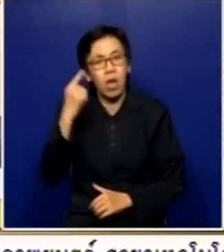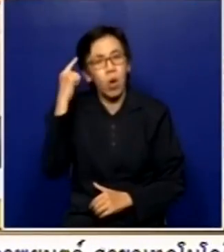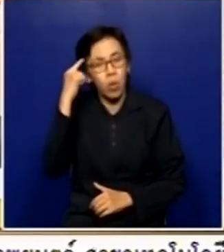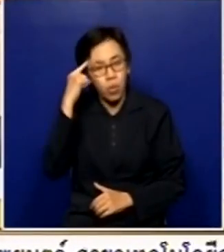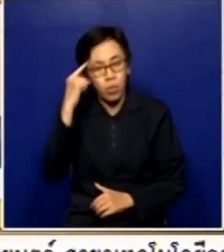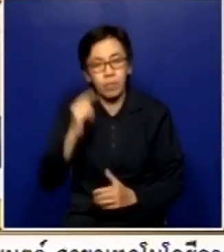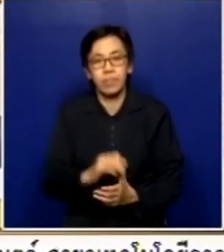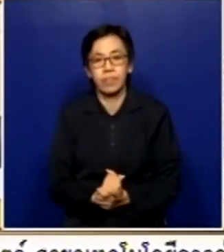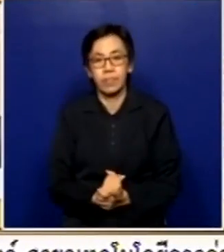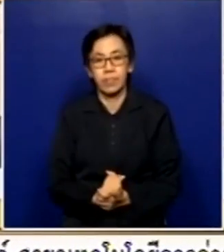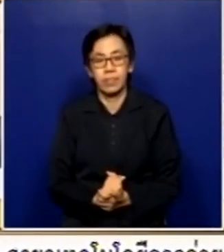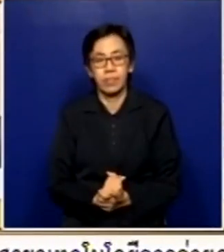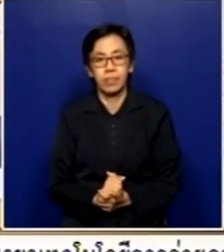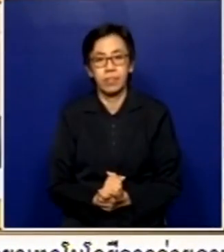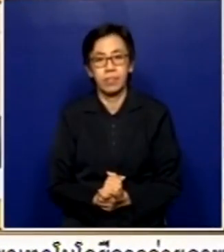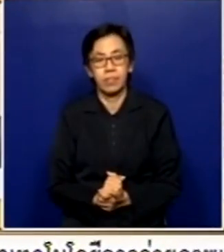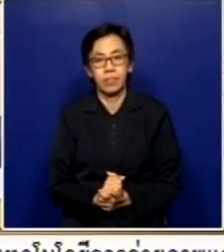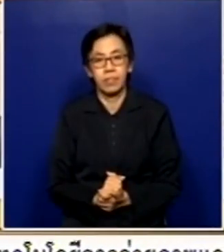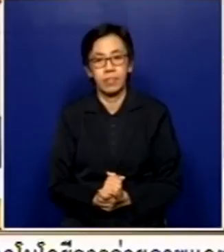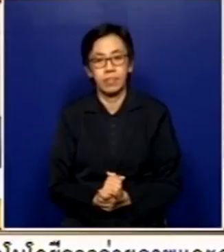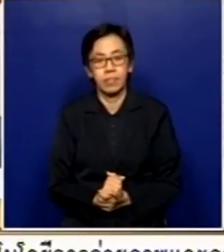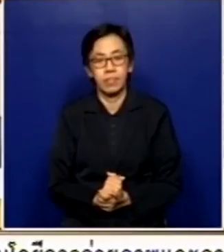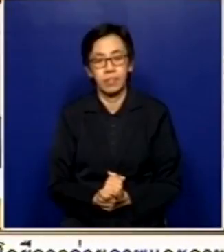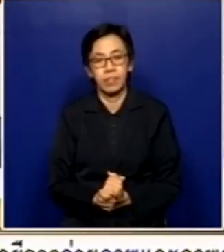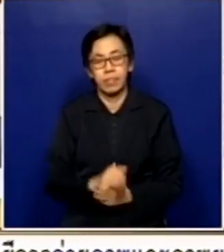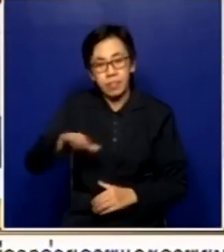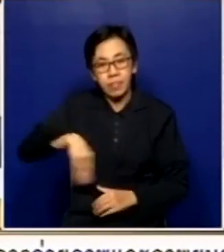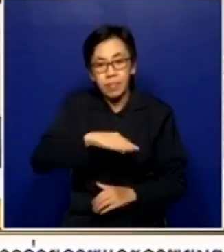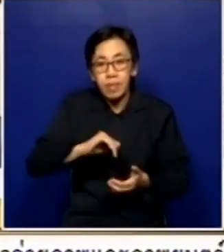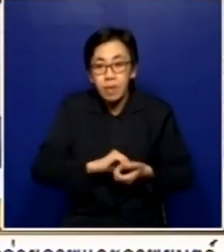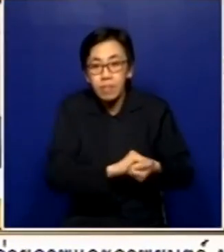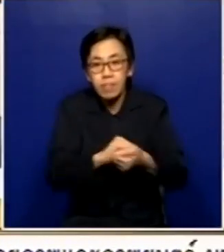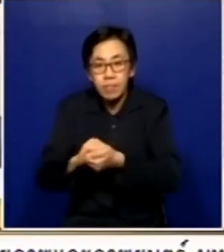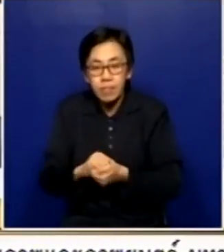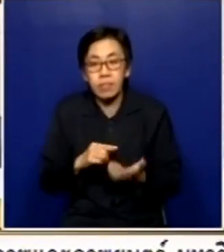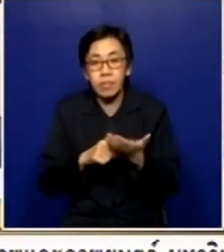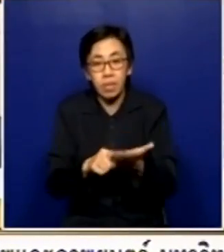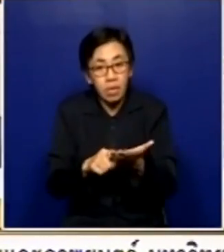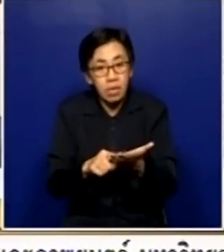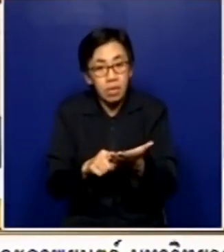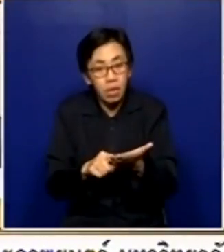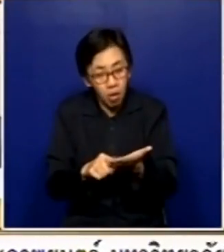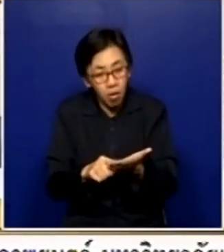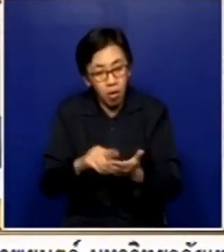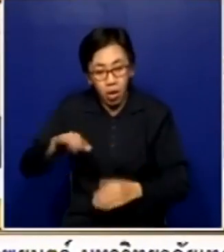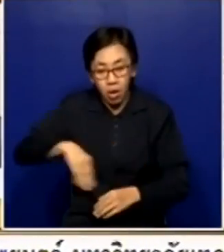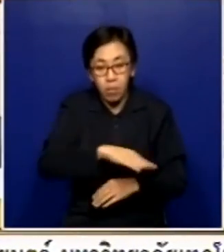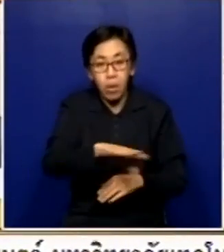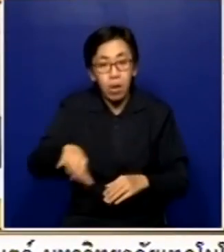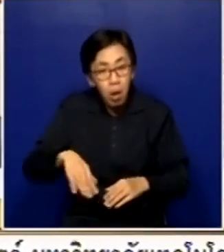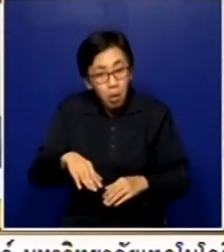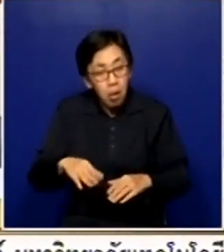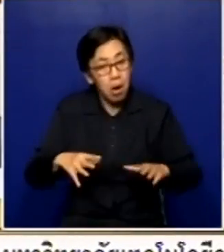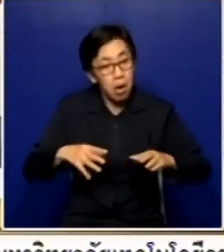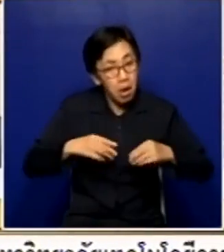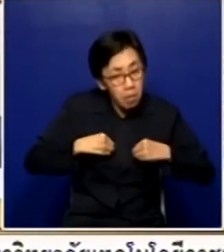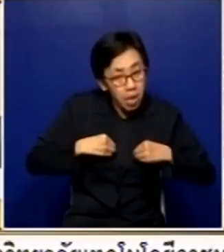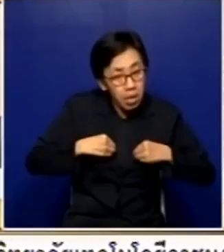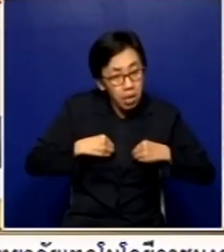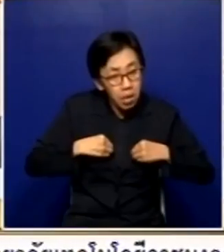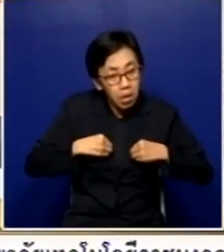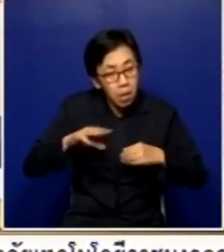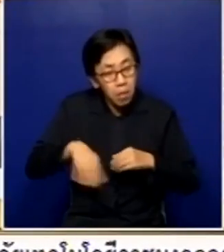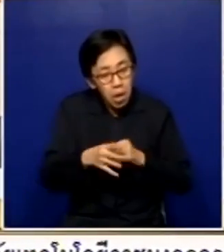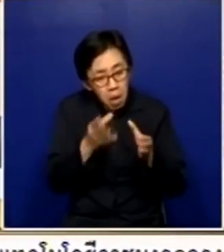สิ่งที่เขาร่วมผลักดันร่วมนำเสนอจะได้รับการตอบสนองจะได้รับการได้ยิน